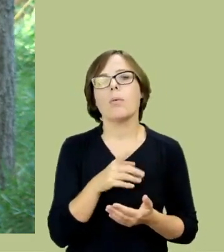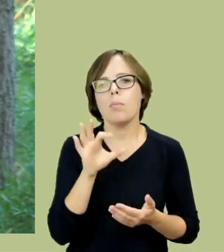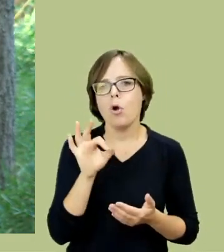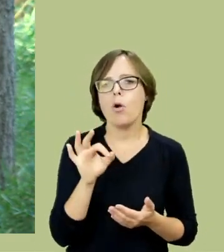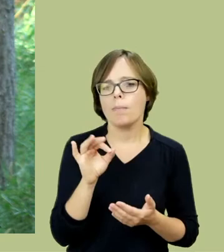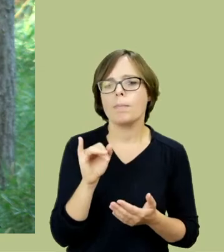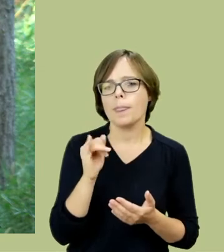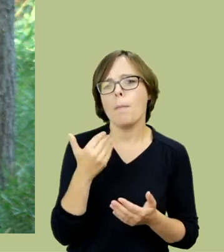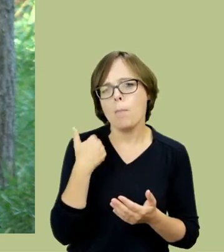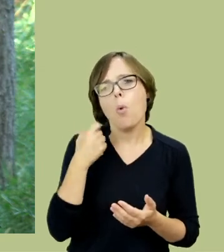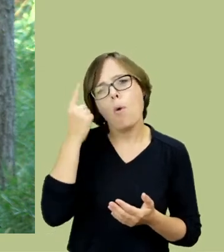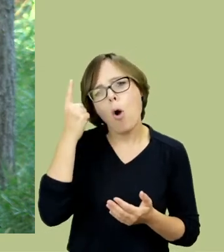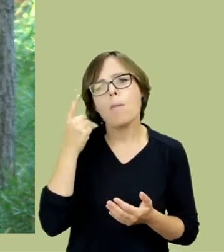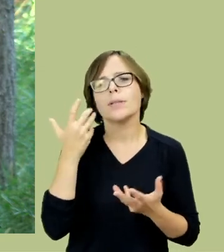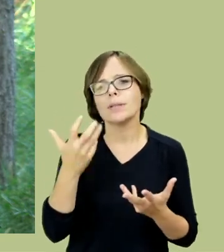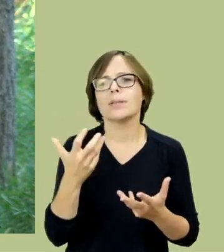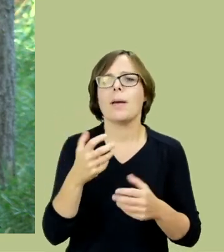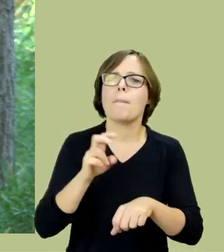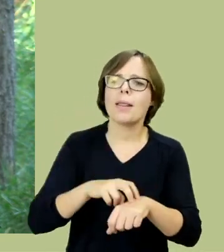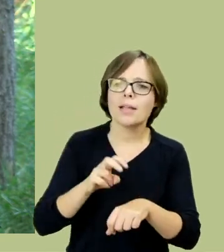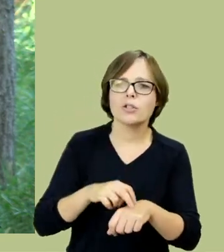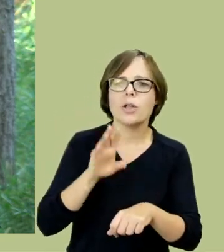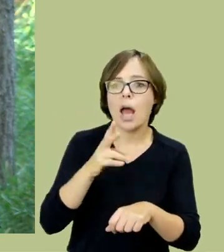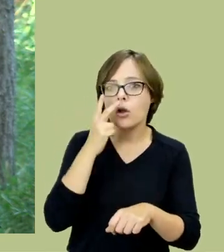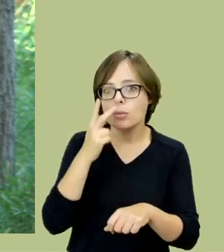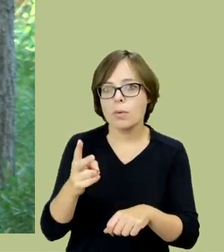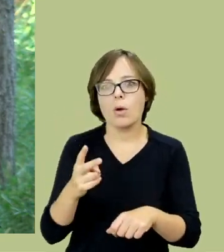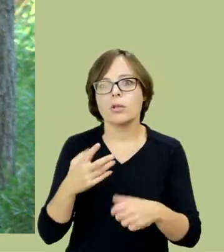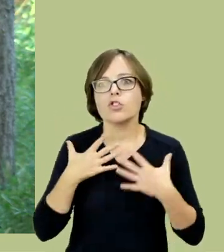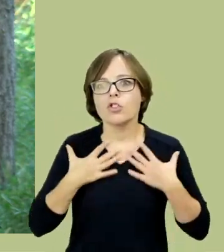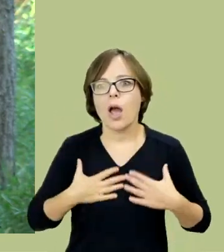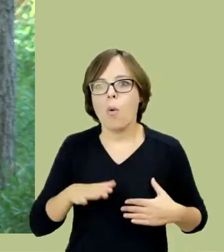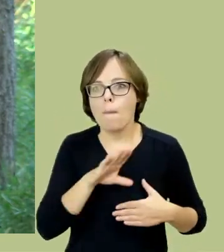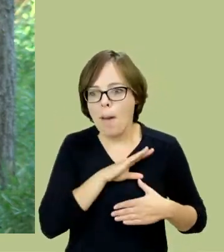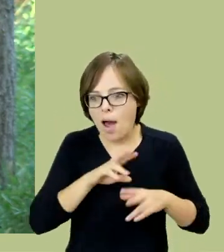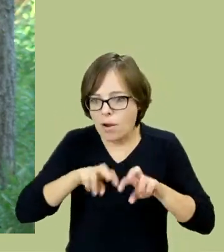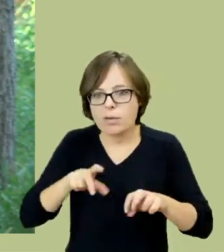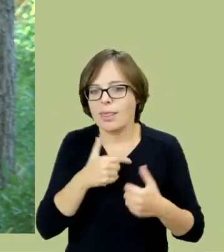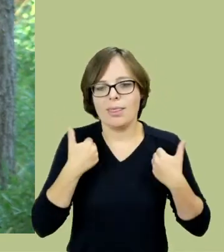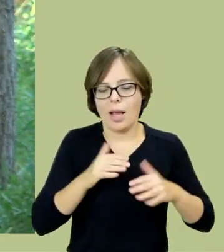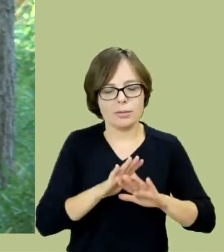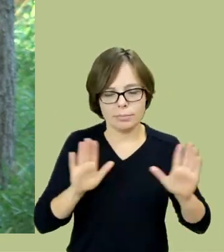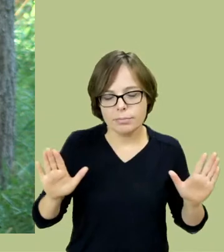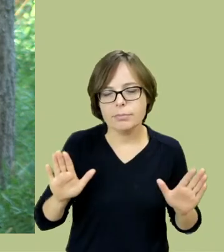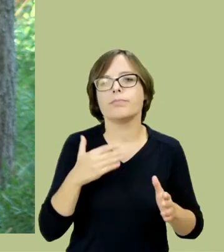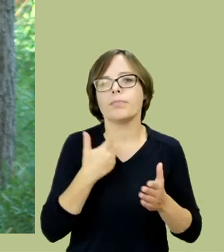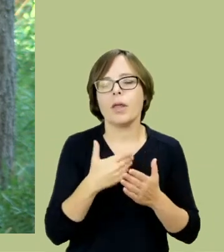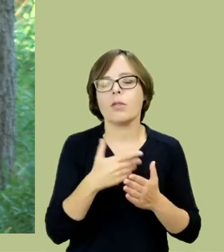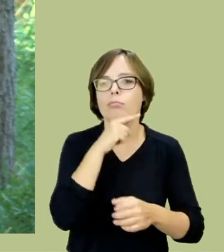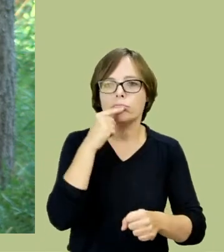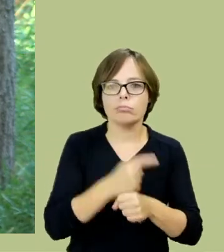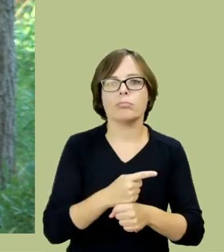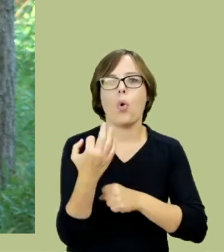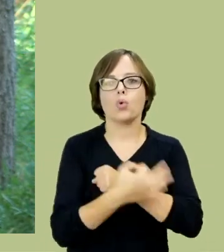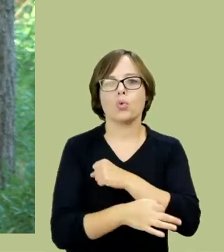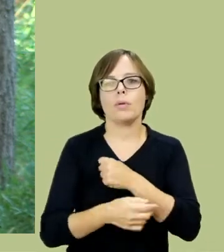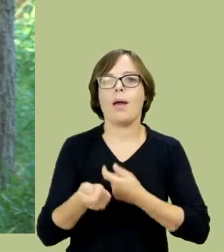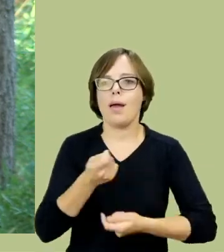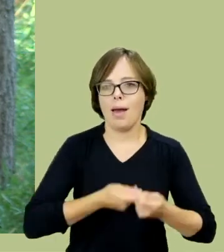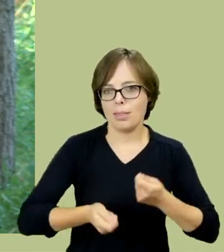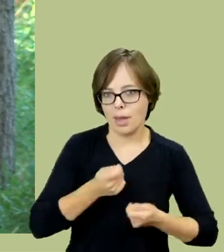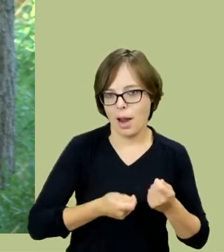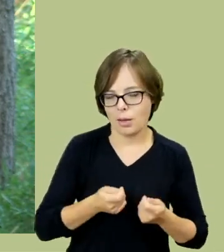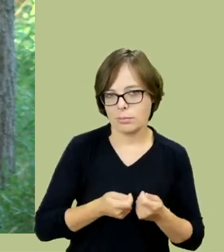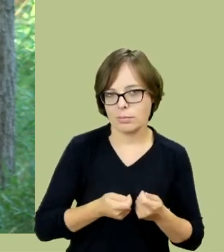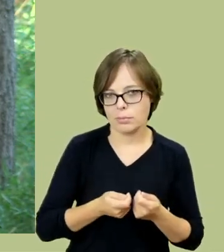miała pomysł na medycynę, ale wystraszyła się ekshumacji i postanowiła studiować handel w